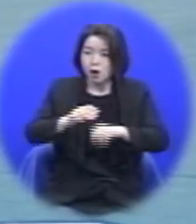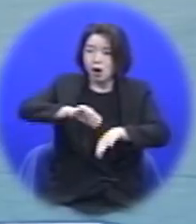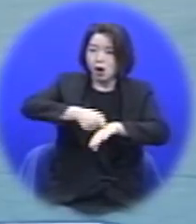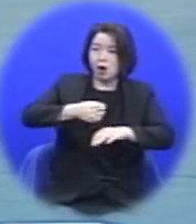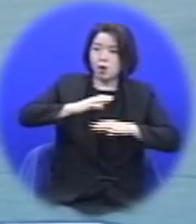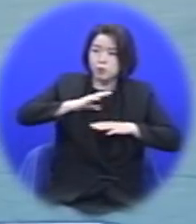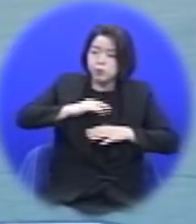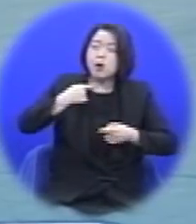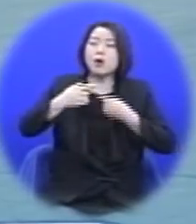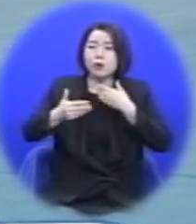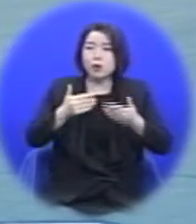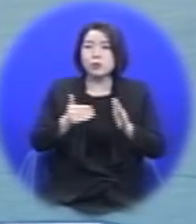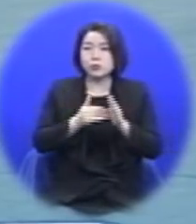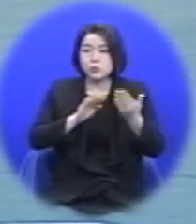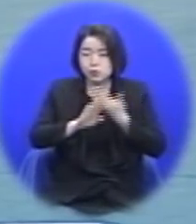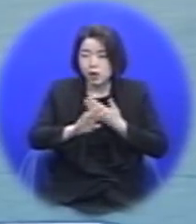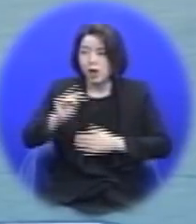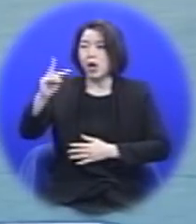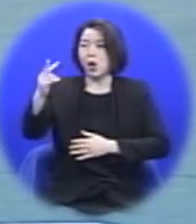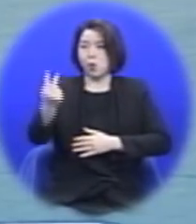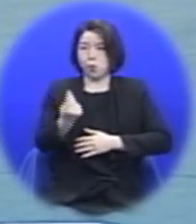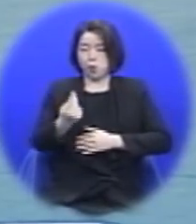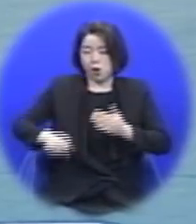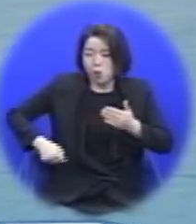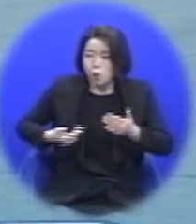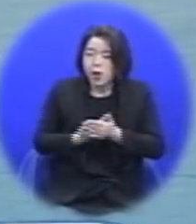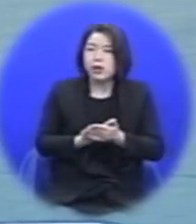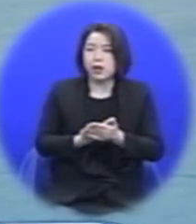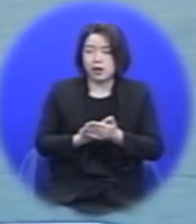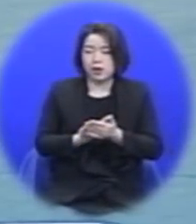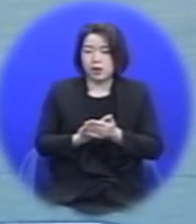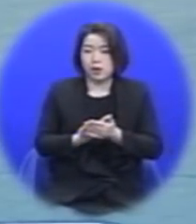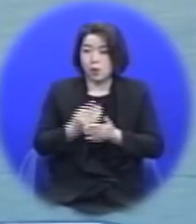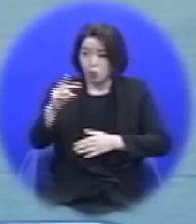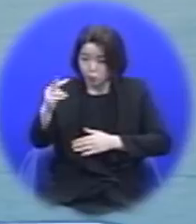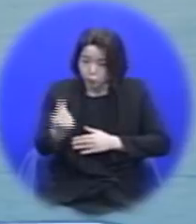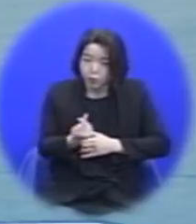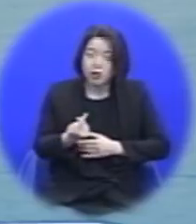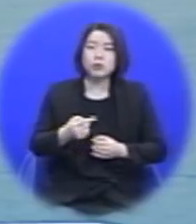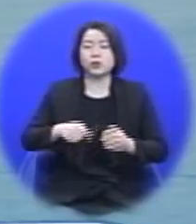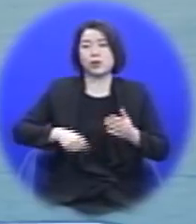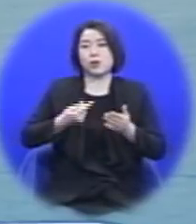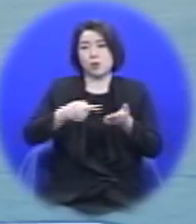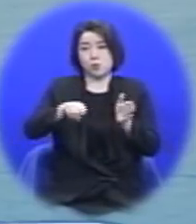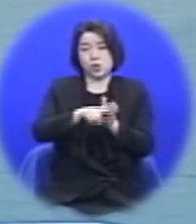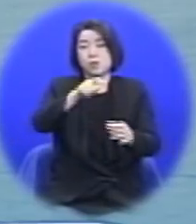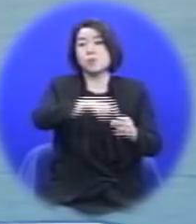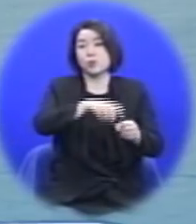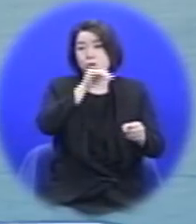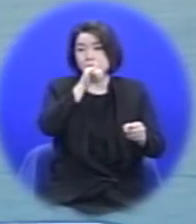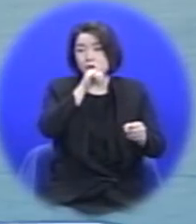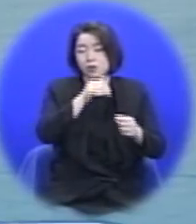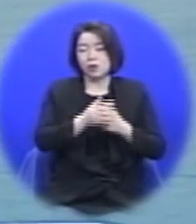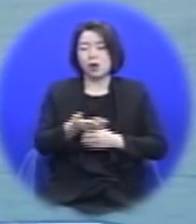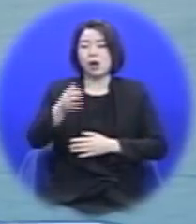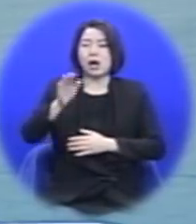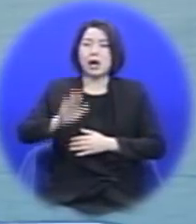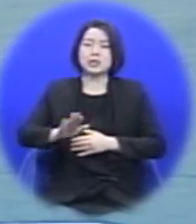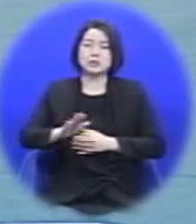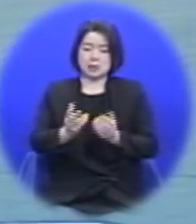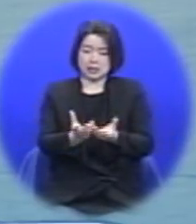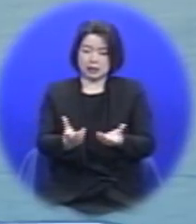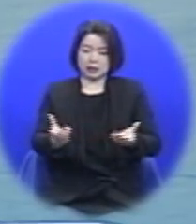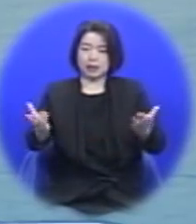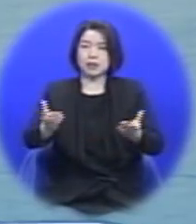무서움을 경험하고 회개하고 돌아오게 하는 것이 목표였어요. 그런데 일곱 대접의 이 마지막